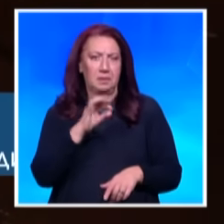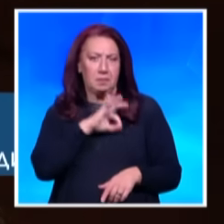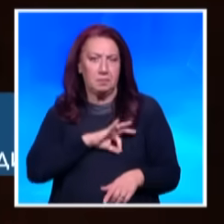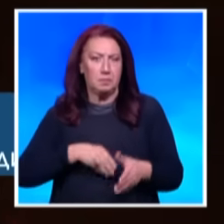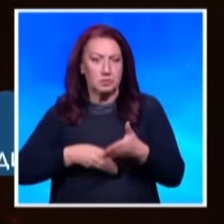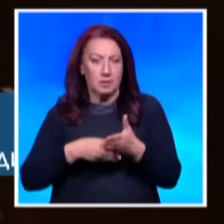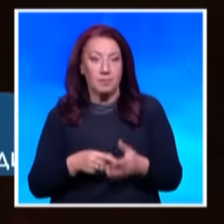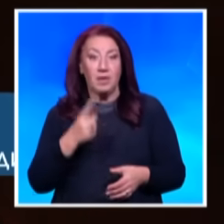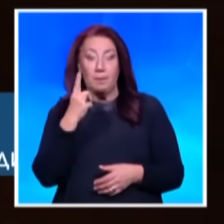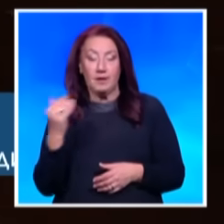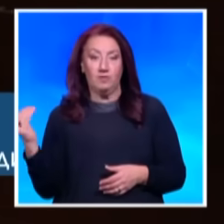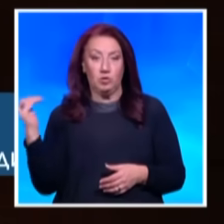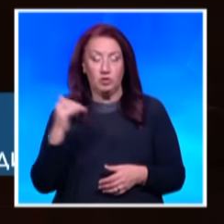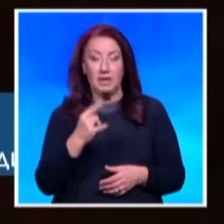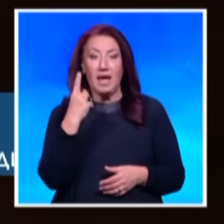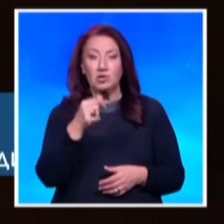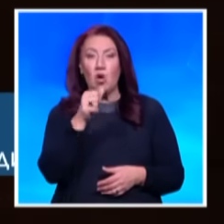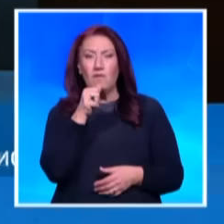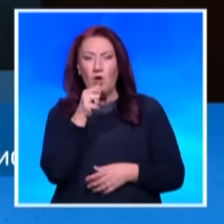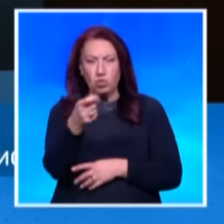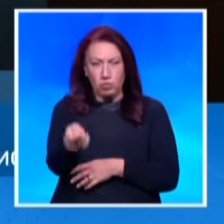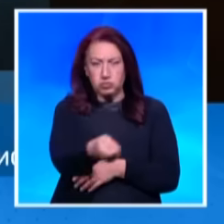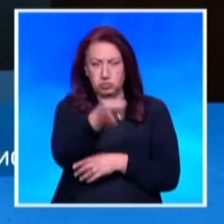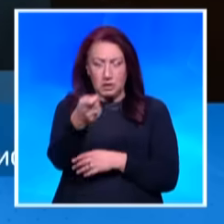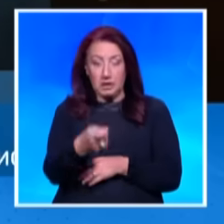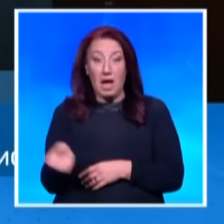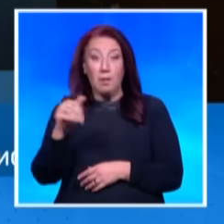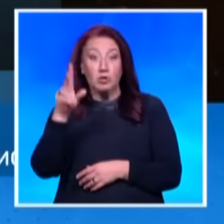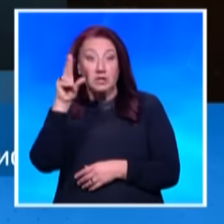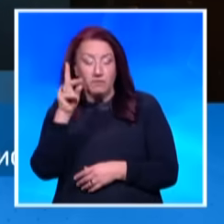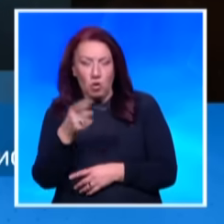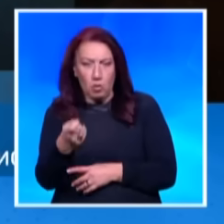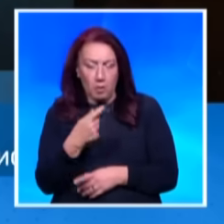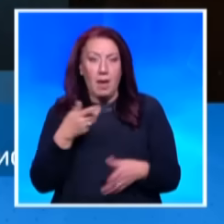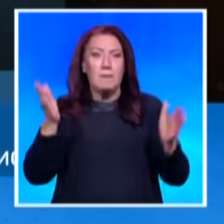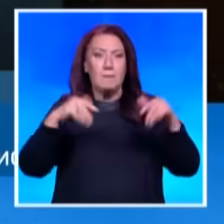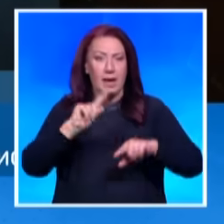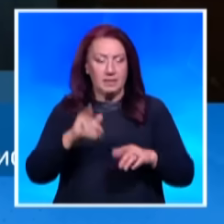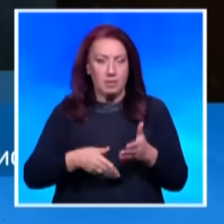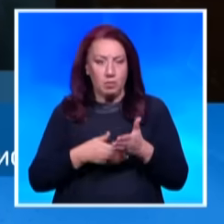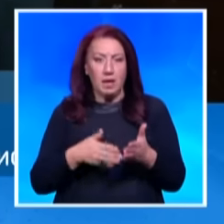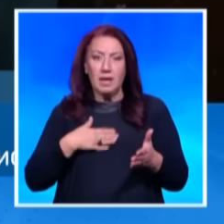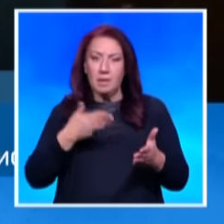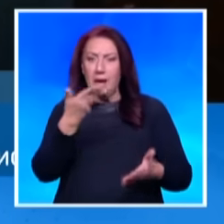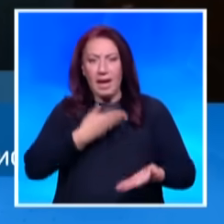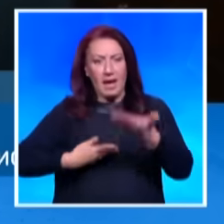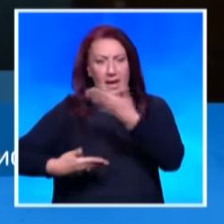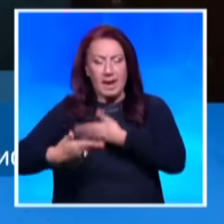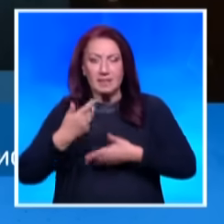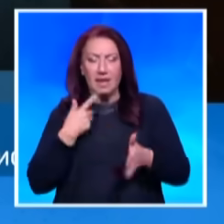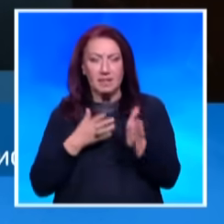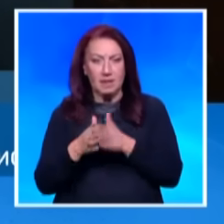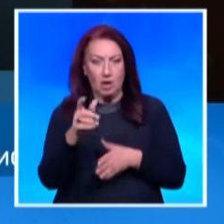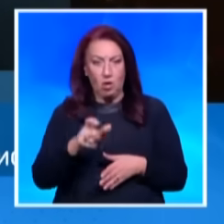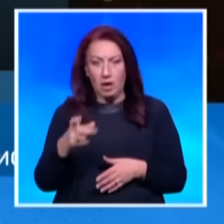и първо само едно водно уръдие, след това още едно. И това не помогна. Има ранени, за които вече ние знаем, а ги видяхме, поне